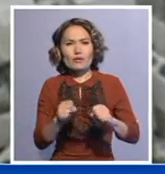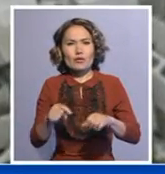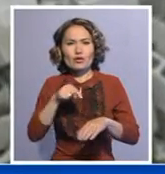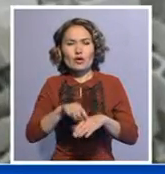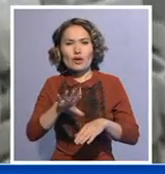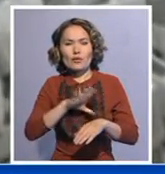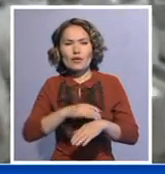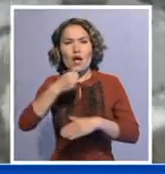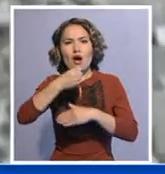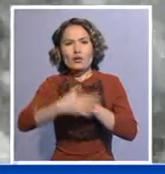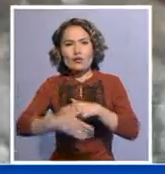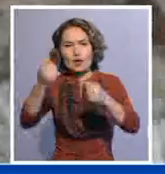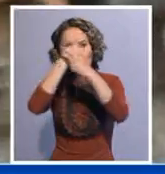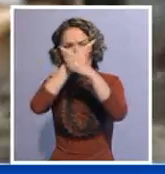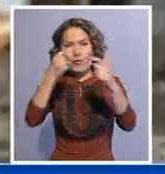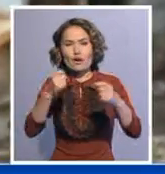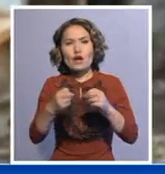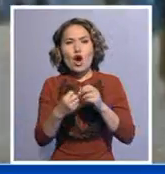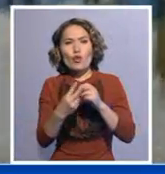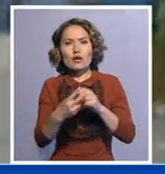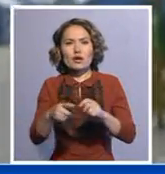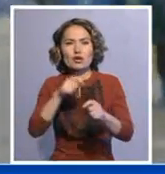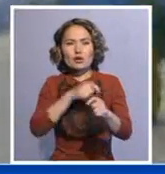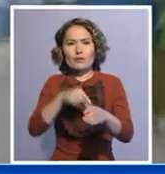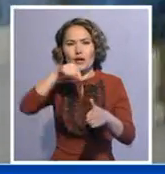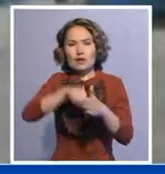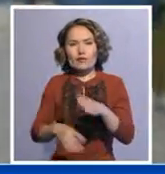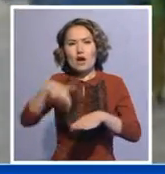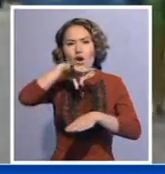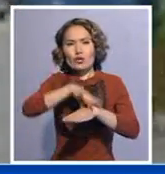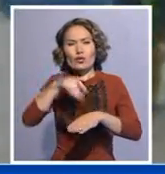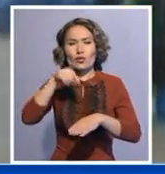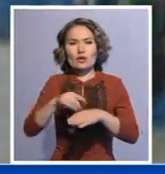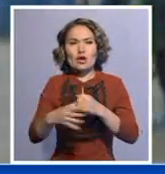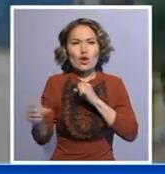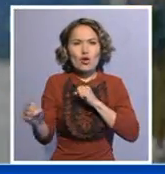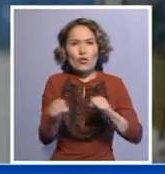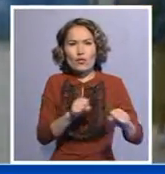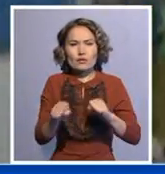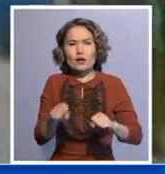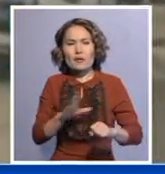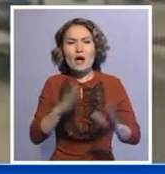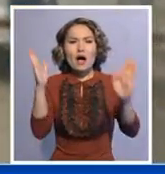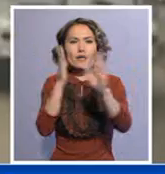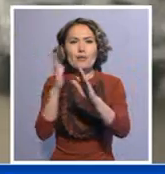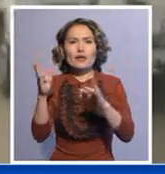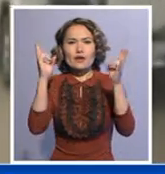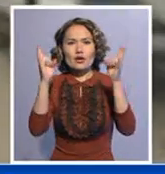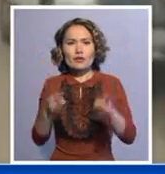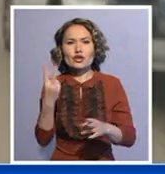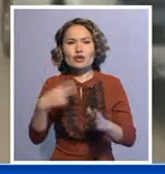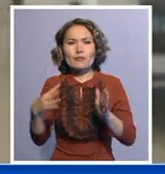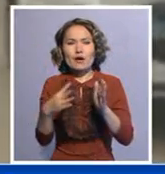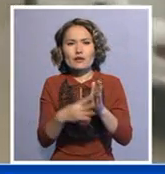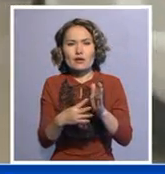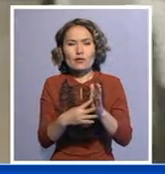сейсмология орталығының мәліметінше дүмпу кіндігі 12 шақырым тереңдікте анықталған және тербеліс бірнеше секундқа созылған. Табиғи апаттан